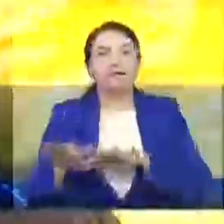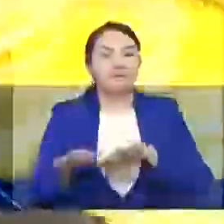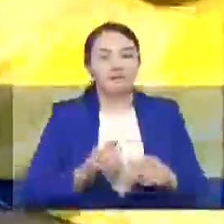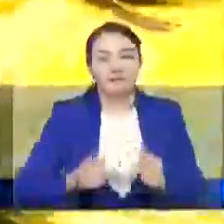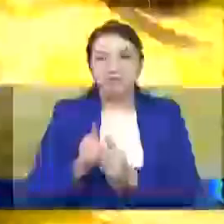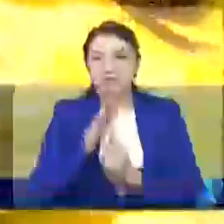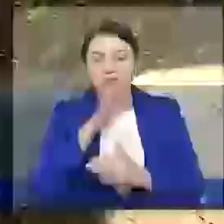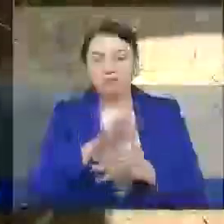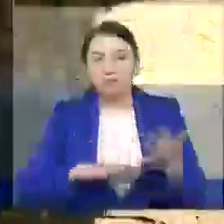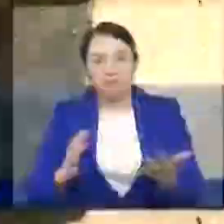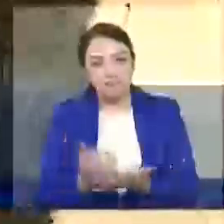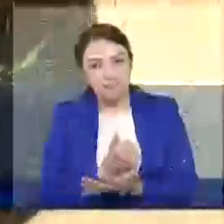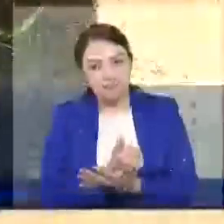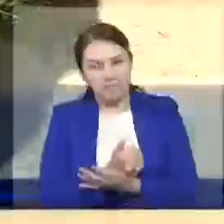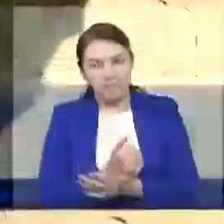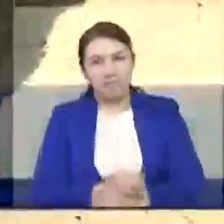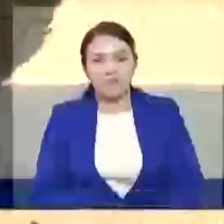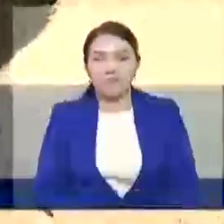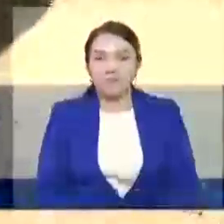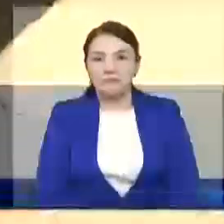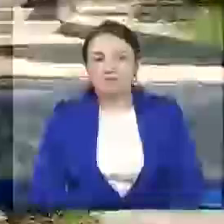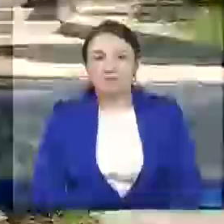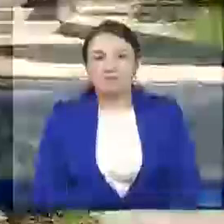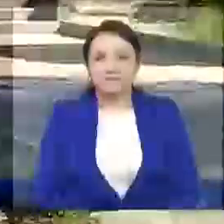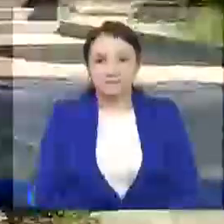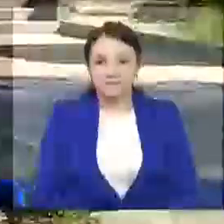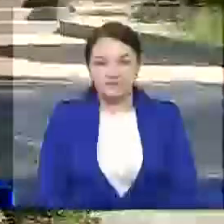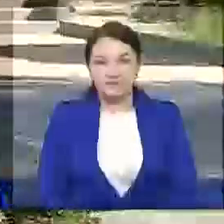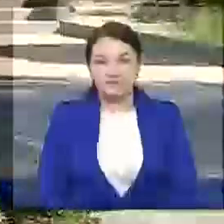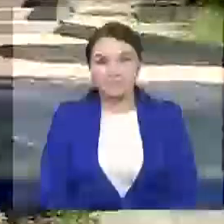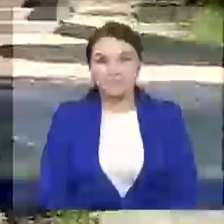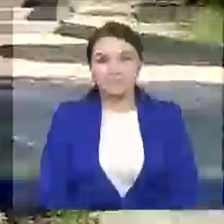алдағы уақытта да жалғасын таба бермек. Нұрболат Қуантайұлы, Азамат Сауханов, Ақтөбе телеарнасы.